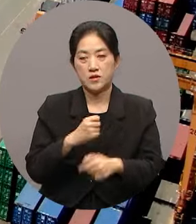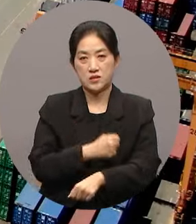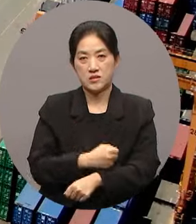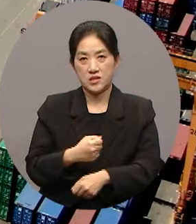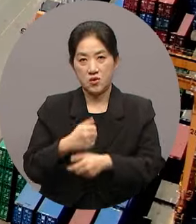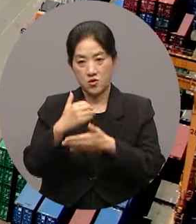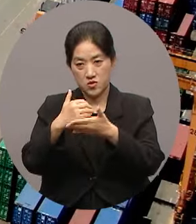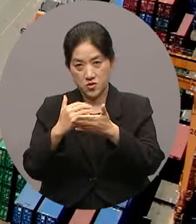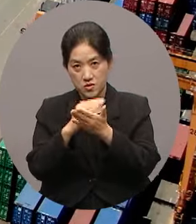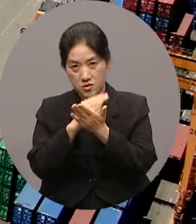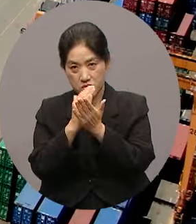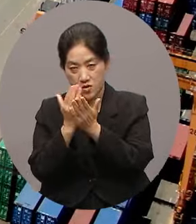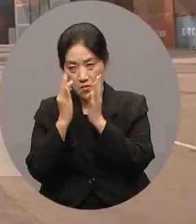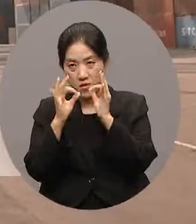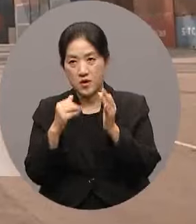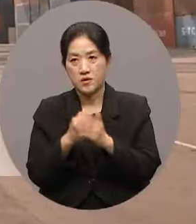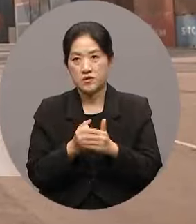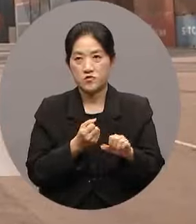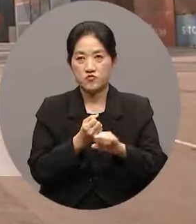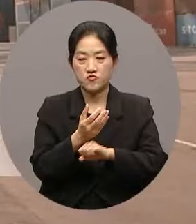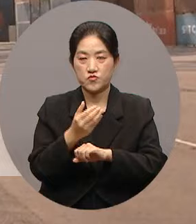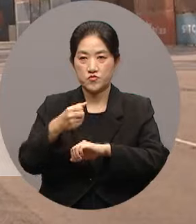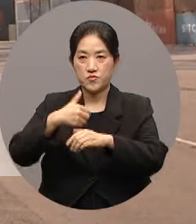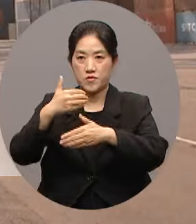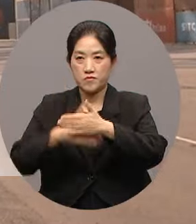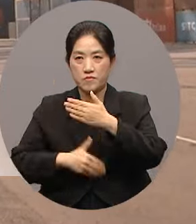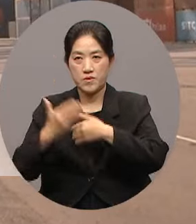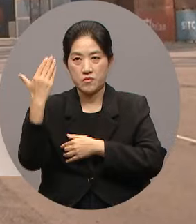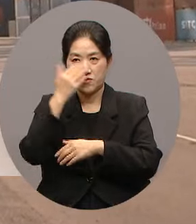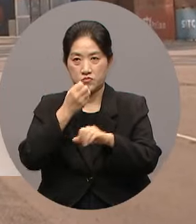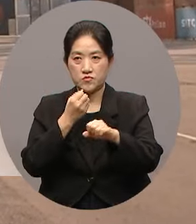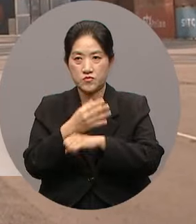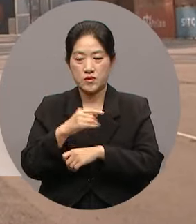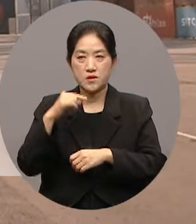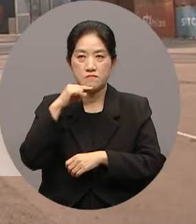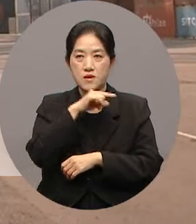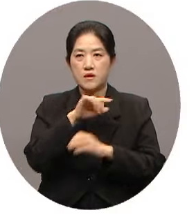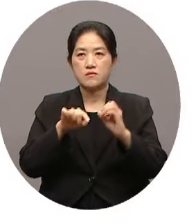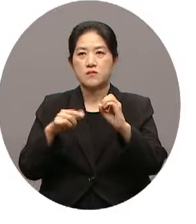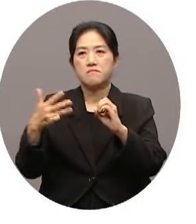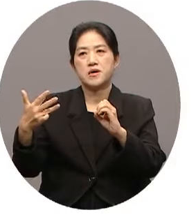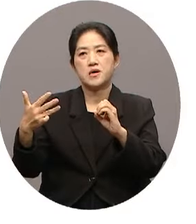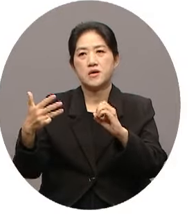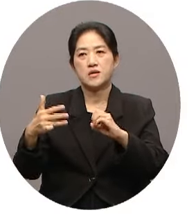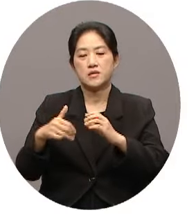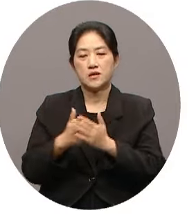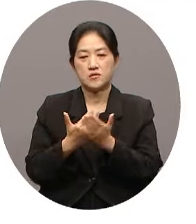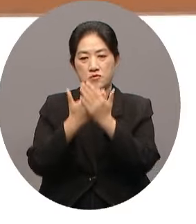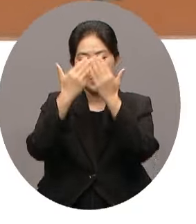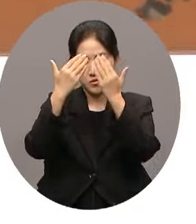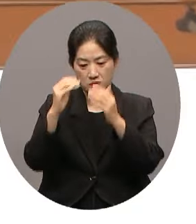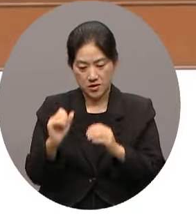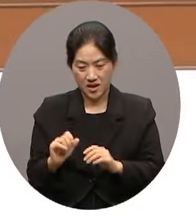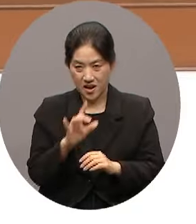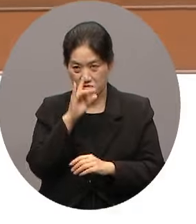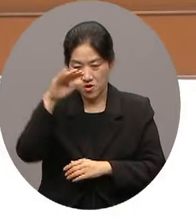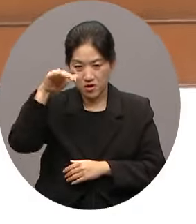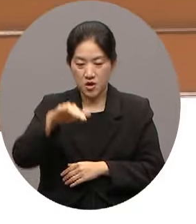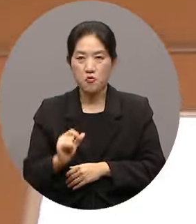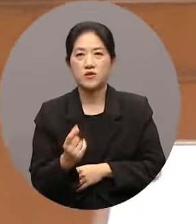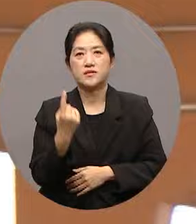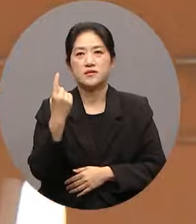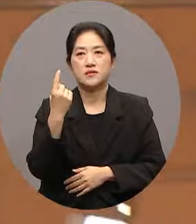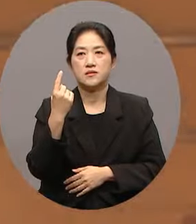보면 수출에서 수입을 뺀 순수출이 마이너스 0.8%포인트를 기록해 성장률을 깎아내린 것으로